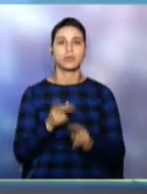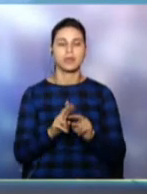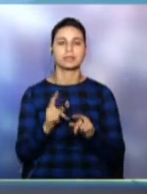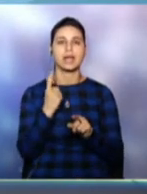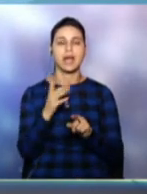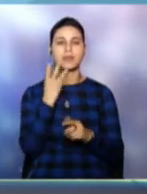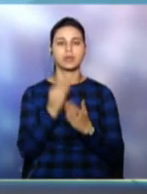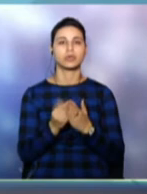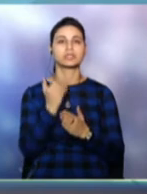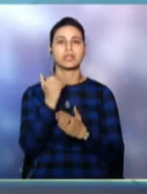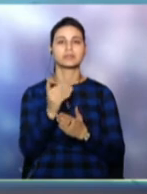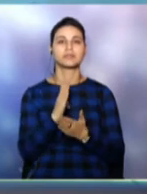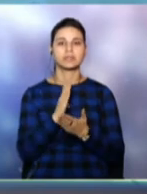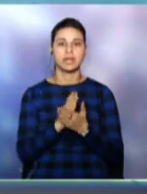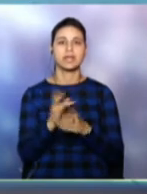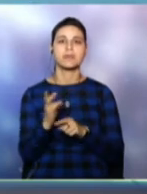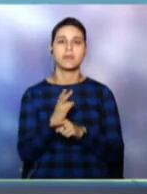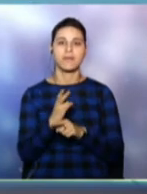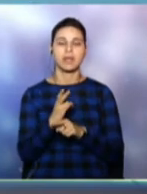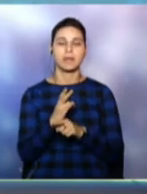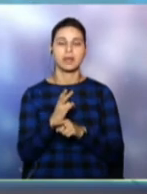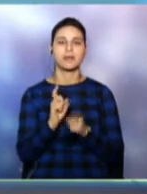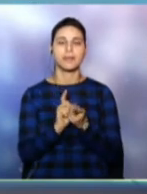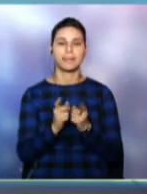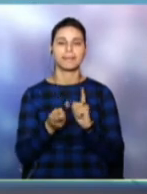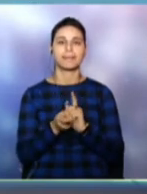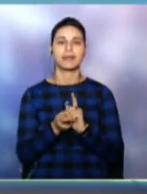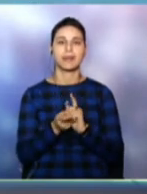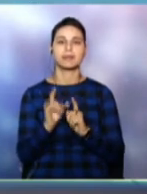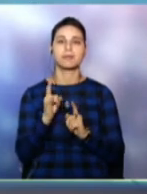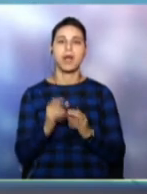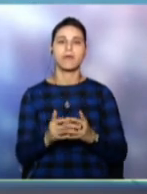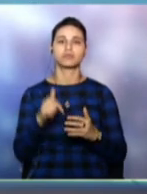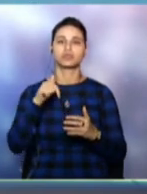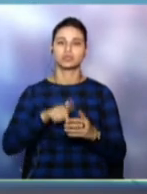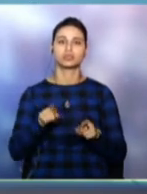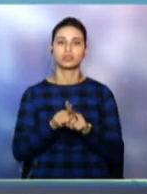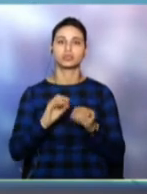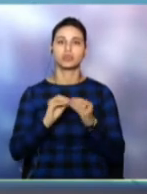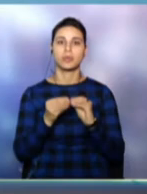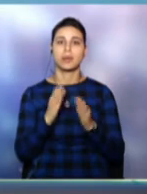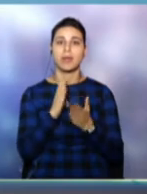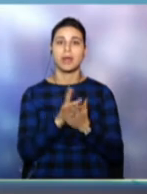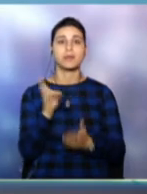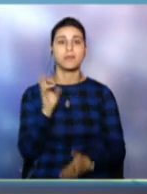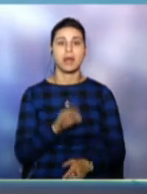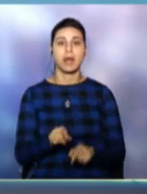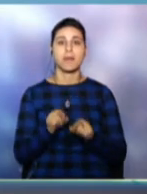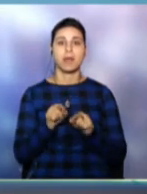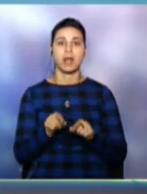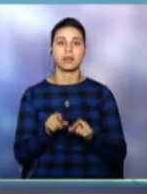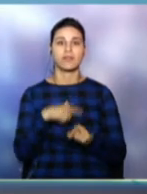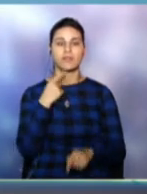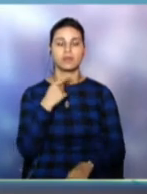მარტო მათთვის არის მავნებელი, არამედ ნაყოფზეც გადადის. თუმცა აქ